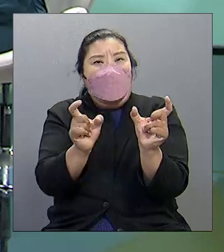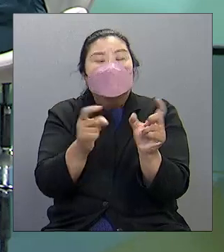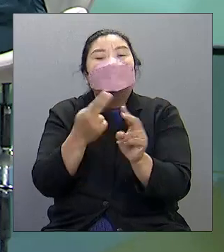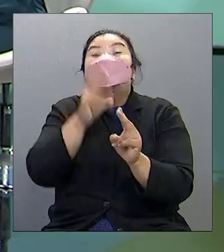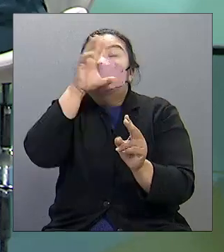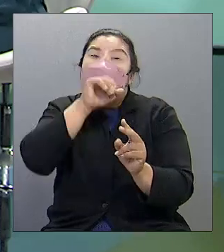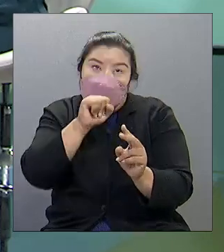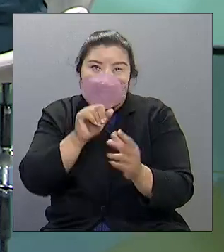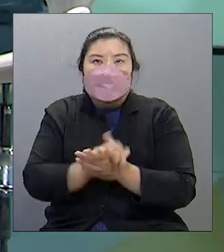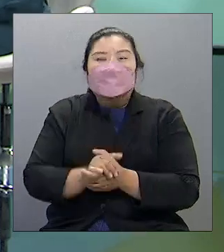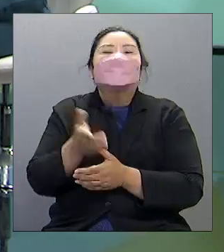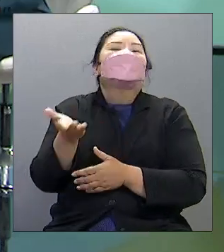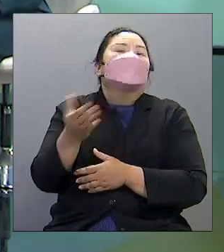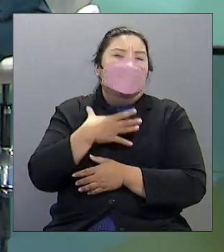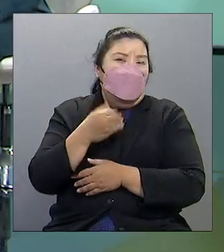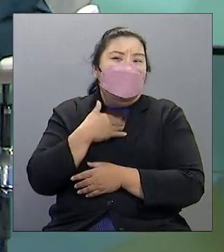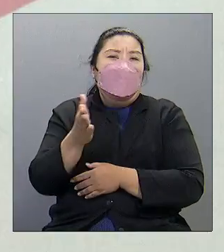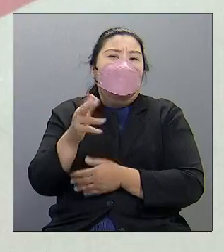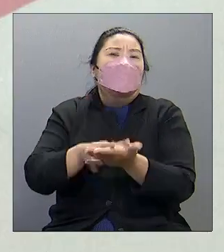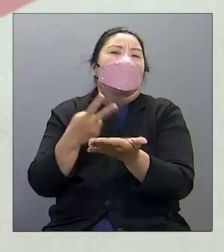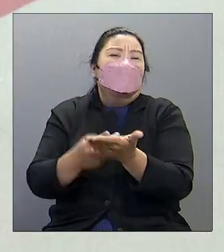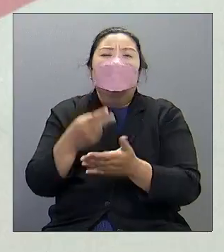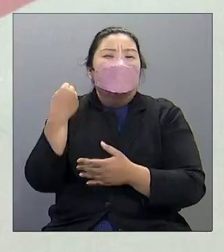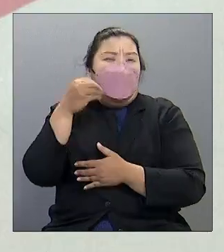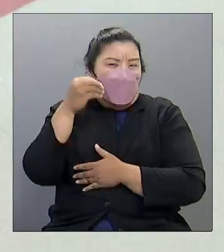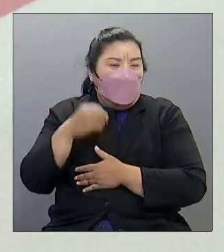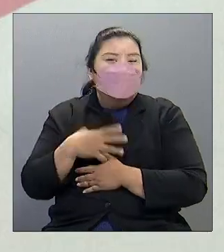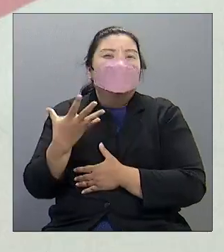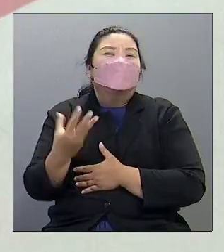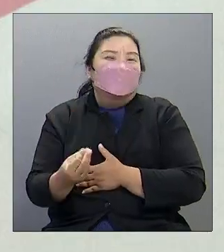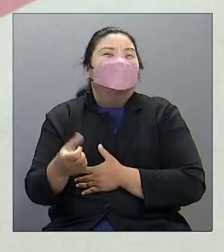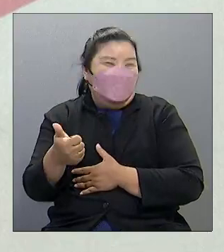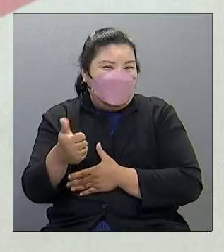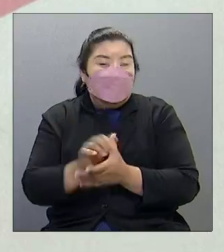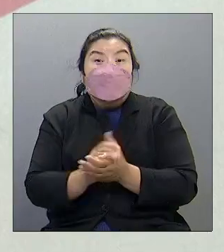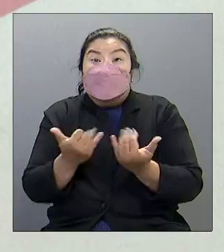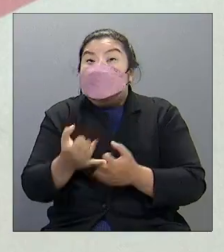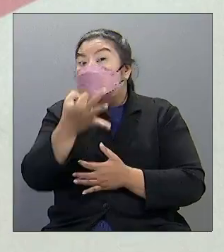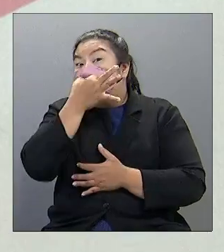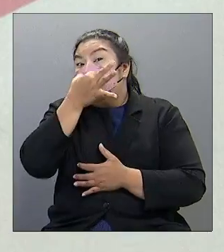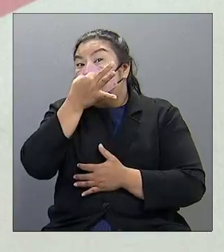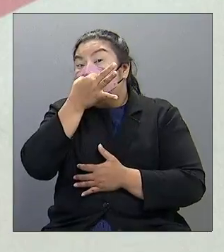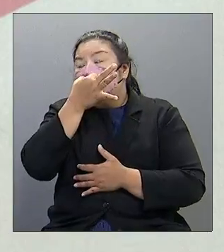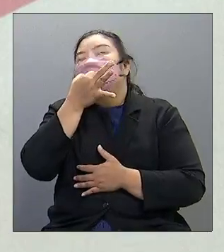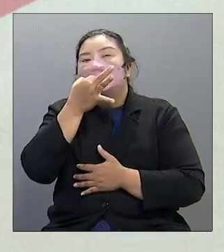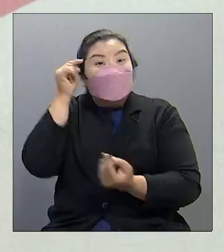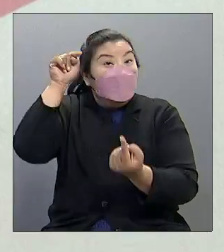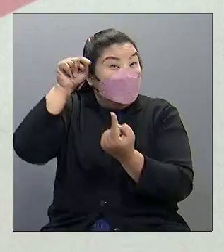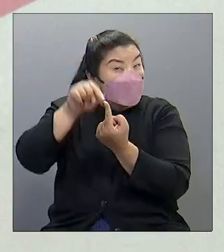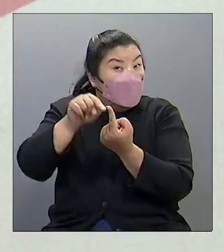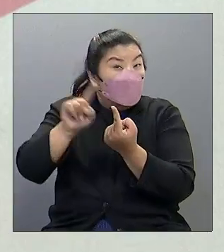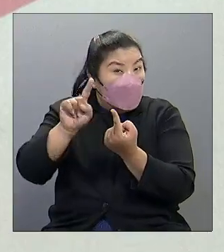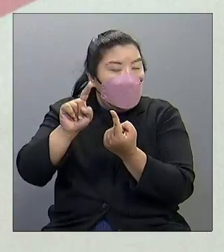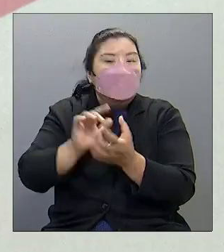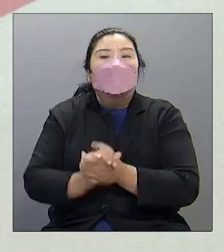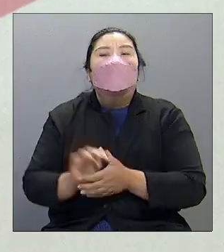กนแบบปฎุคุผชมครัมาคถงเรื่องของการประกอบอาชีพหน่ายครับเป jeans ของการประกอบอาชีพของ